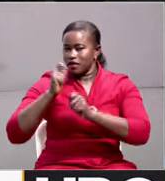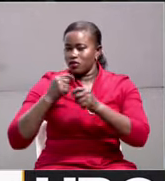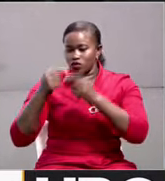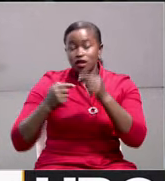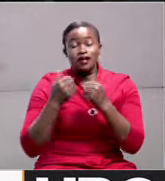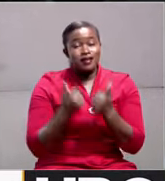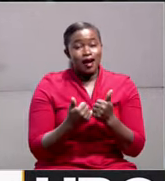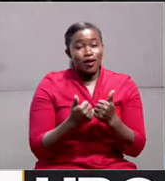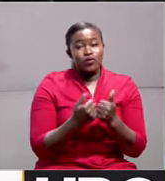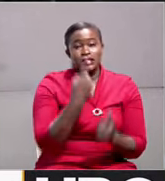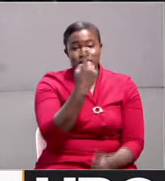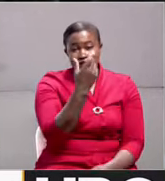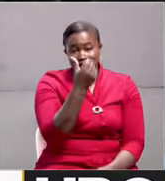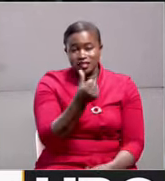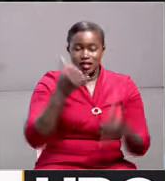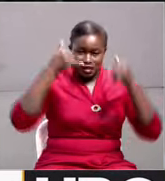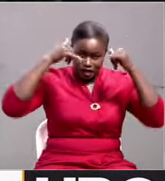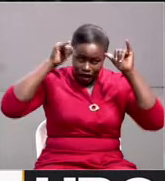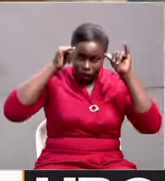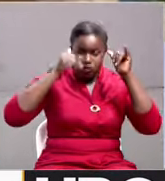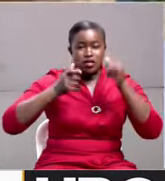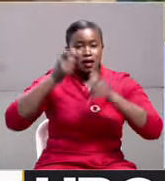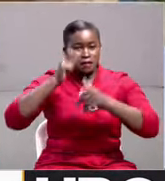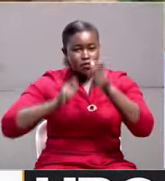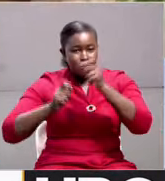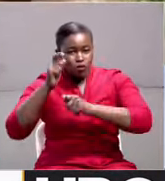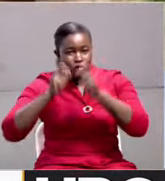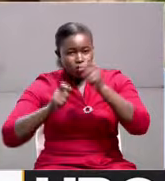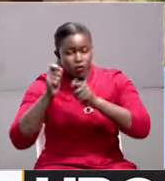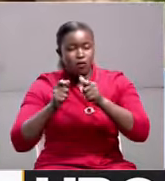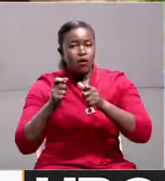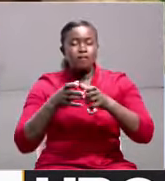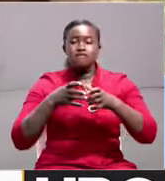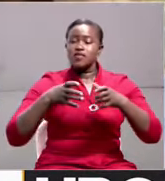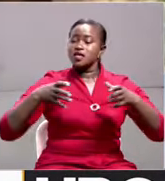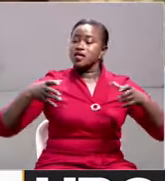ente 16 nizikama artigana